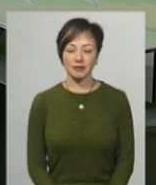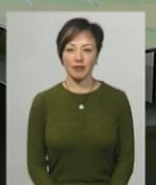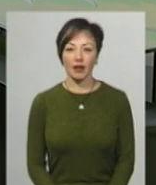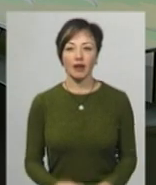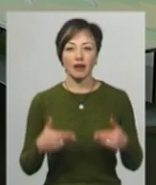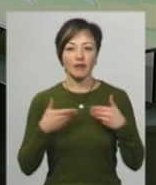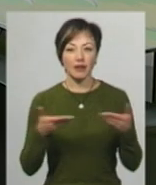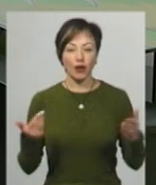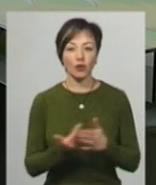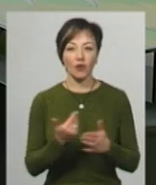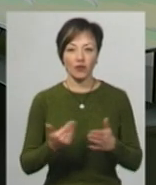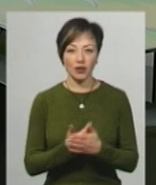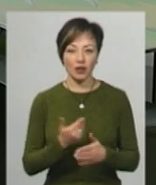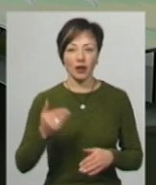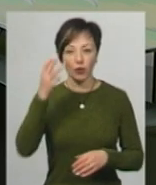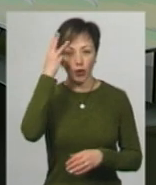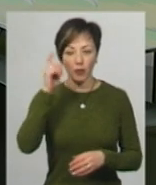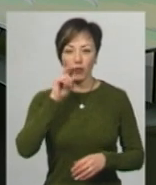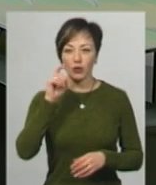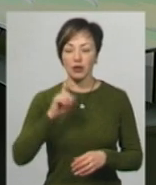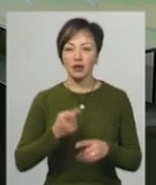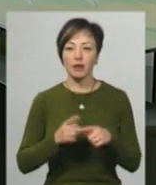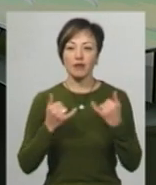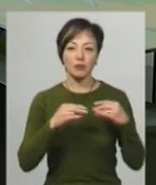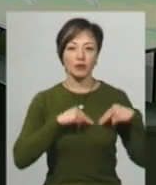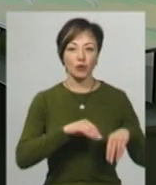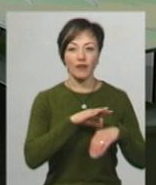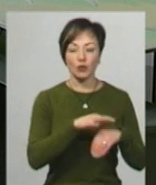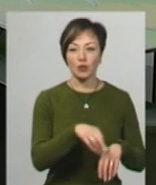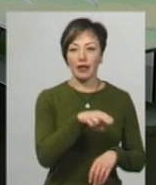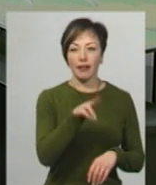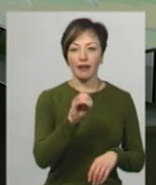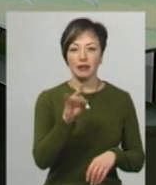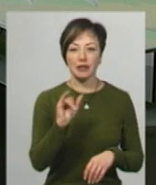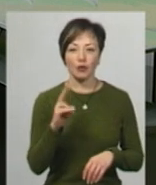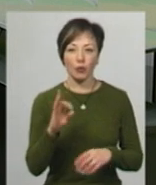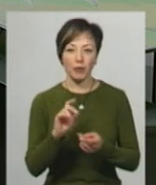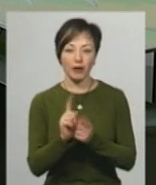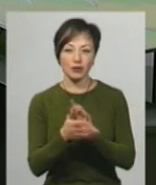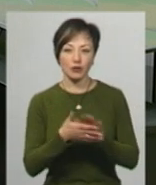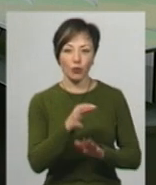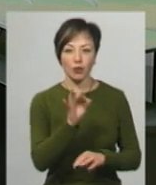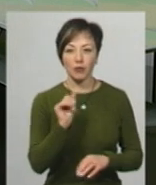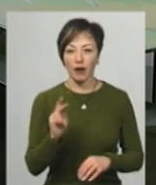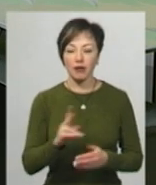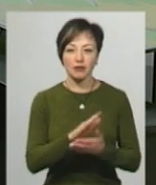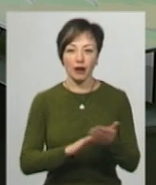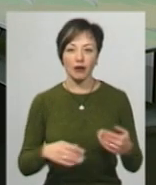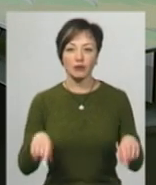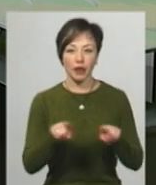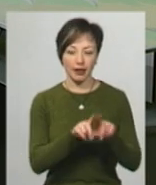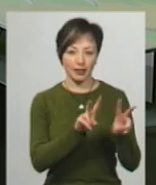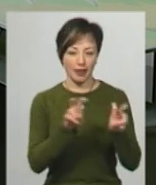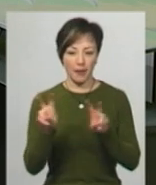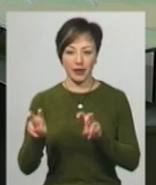Вітаю, новини в ефірі «Я Поділля». У студії для вас працюють ведуча Дарина Денисенко, переклад на жестову мову Ольга Рибак. Далі коротко про такі